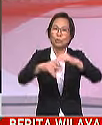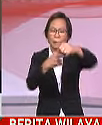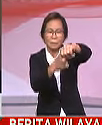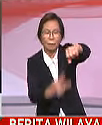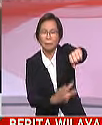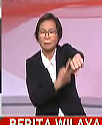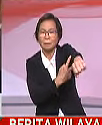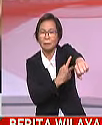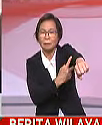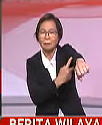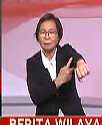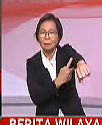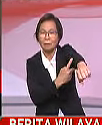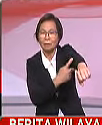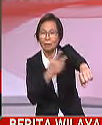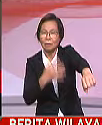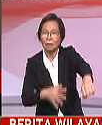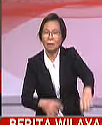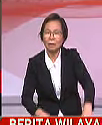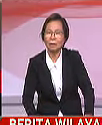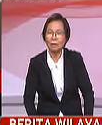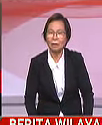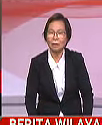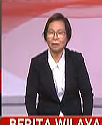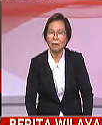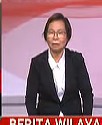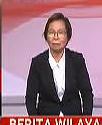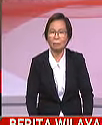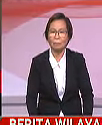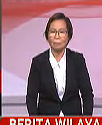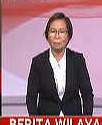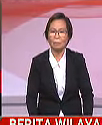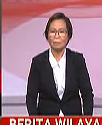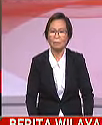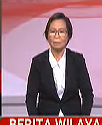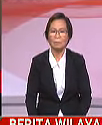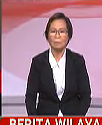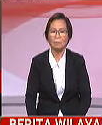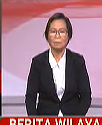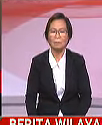lah. Saya dah tol. Kata denan tambah OL jadi tolol tu.